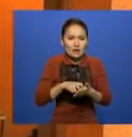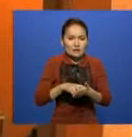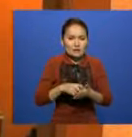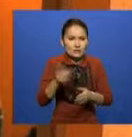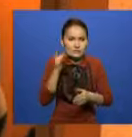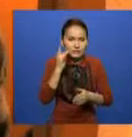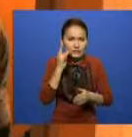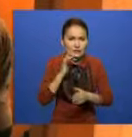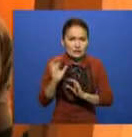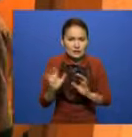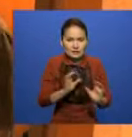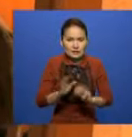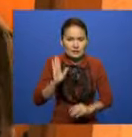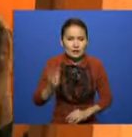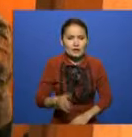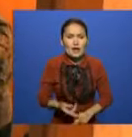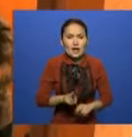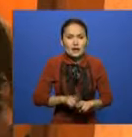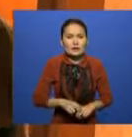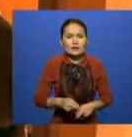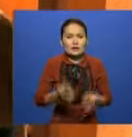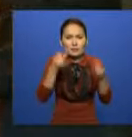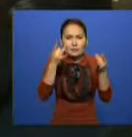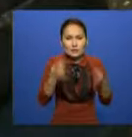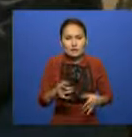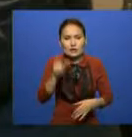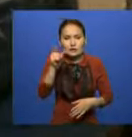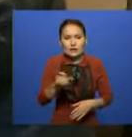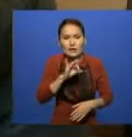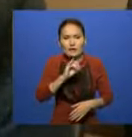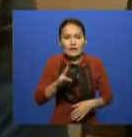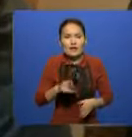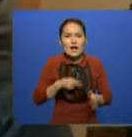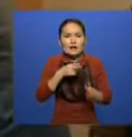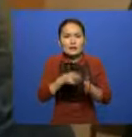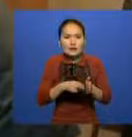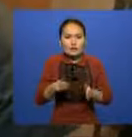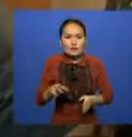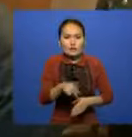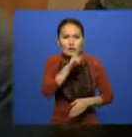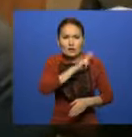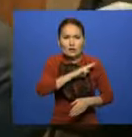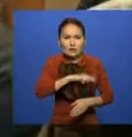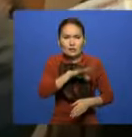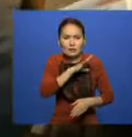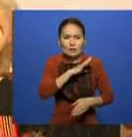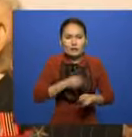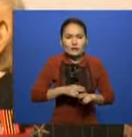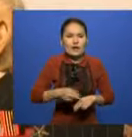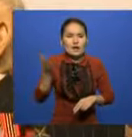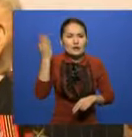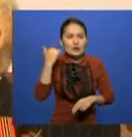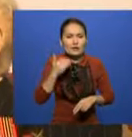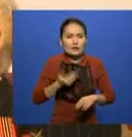Иван Васильевич өте қарапайым адам. Соғыстан кейін өмір бойы темір жол саласында қызмет еткен, құрметті темір жолшы деген атағы бар. Бұрын